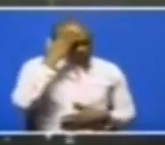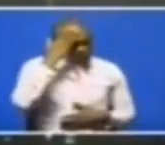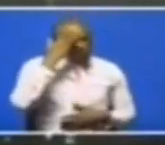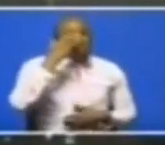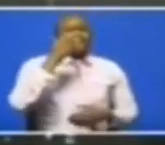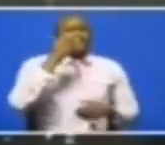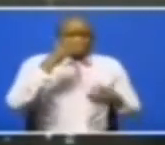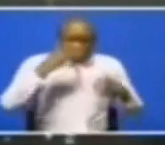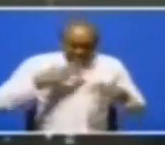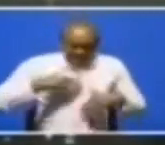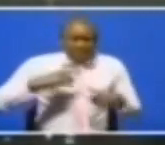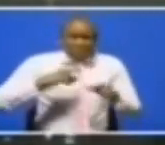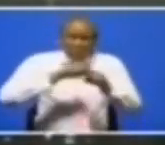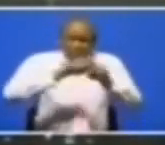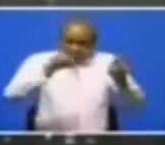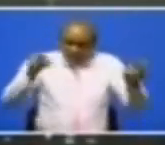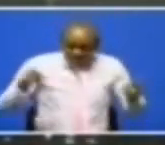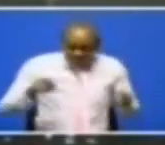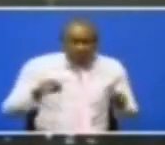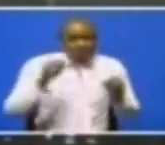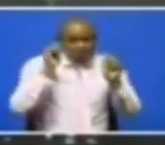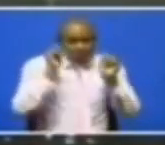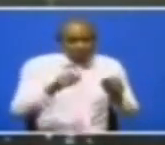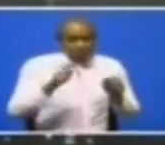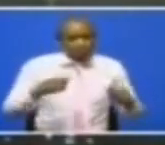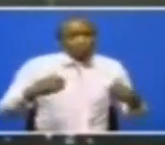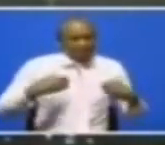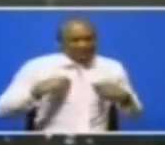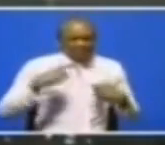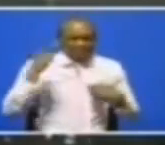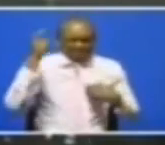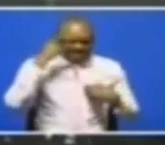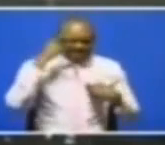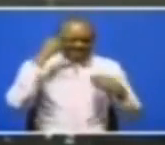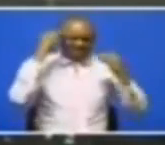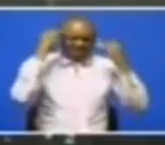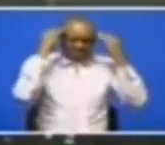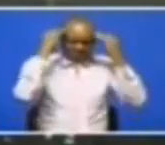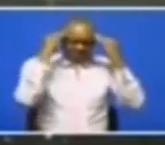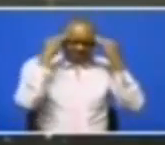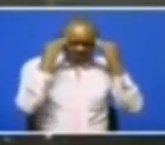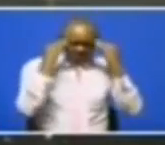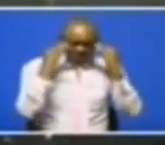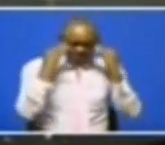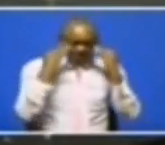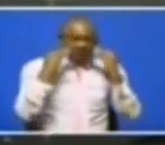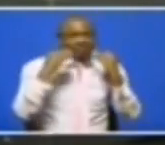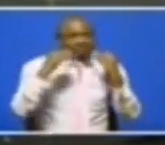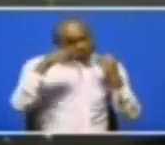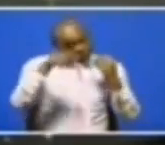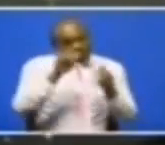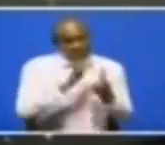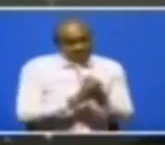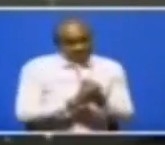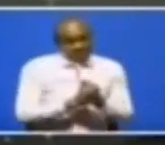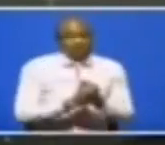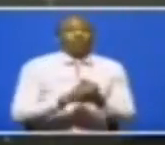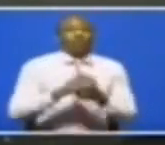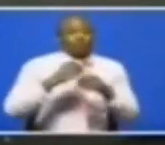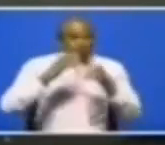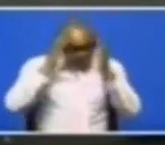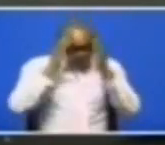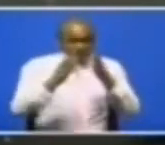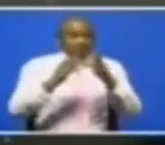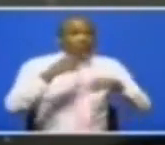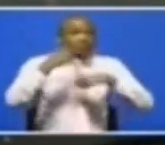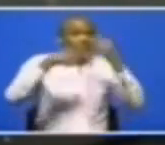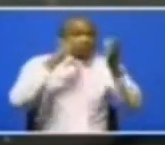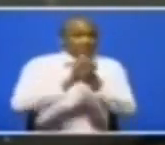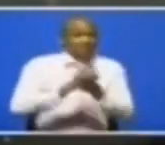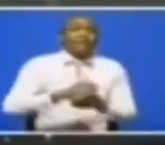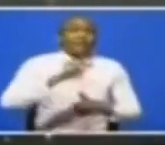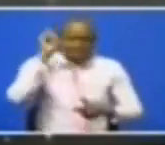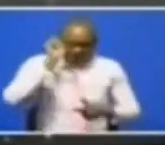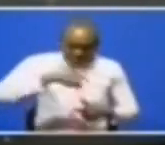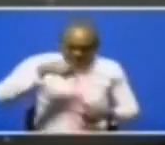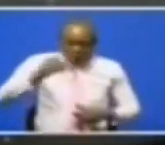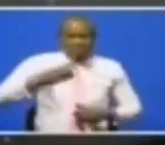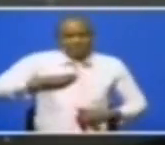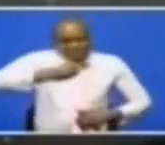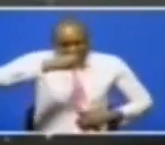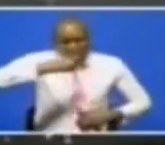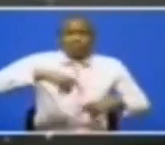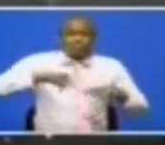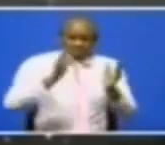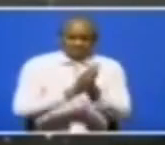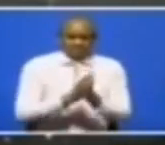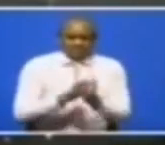ili mwananchi aweze kuwa na akili ambayo imetulia, ajenge taifa, lazima awe anaweza